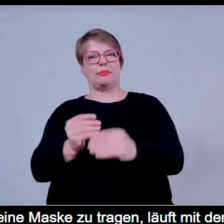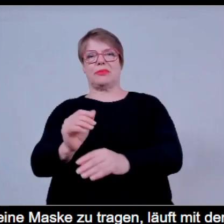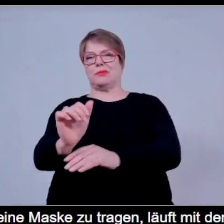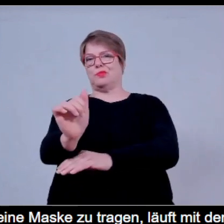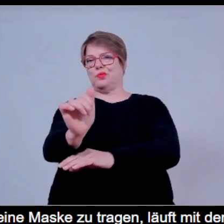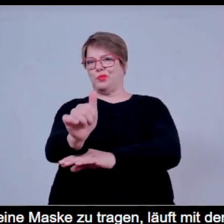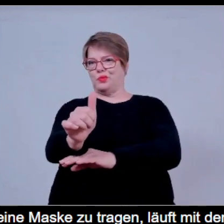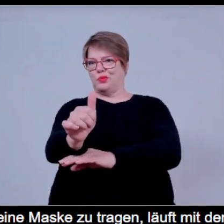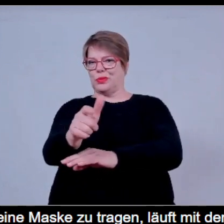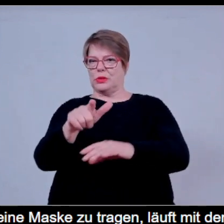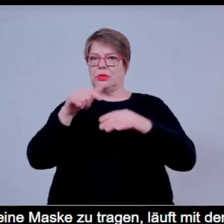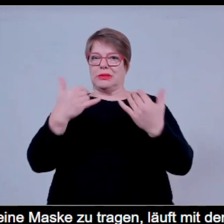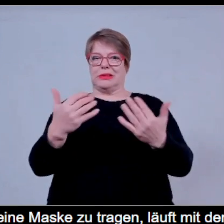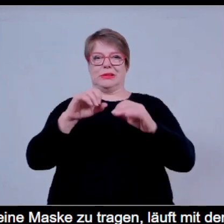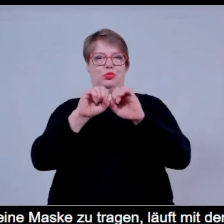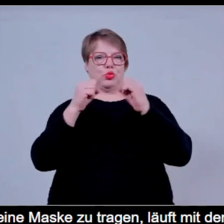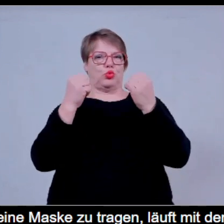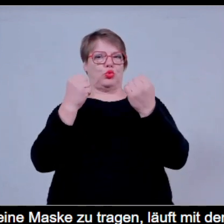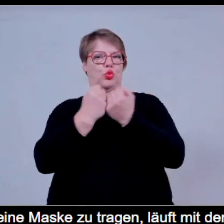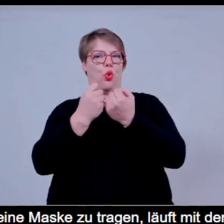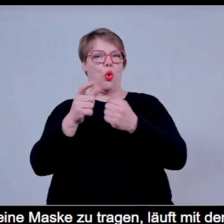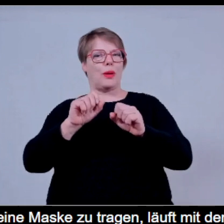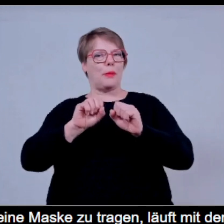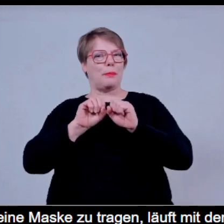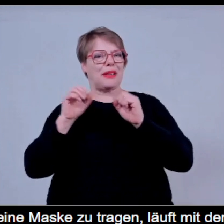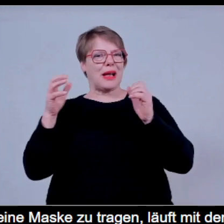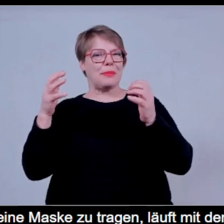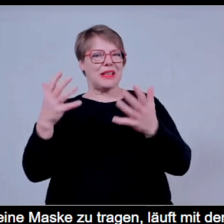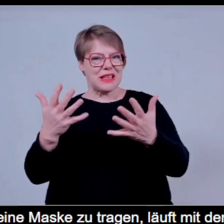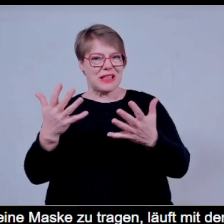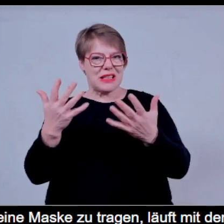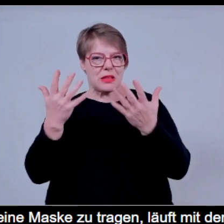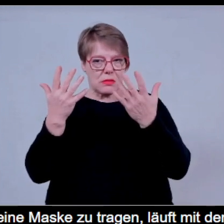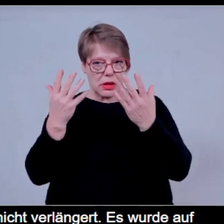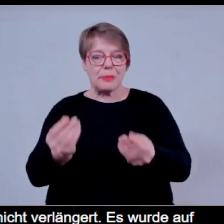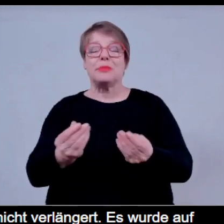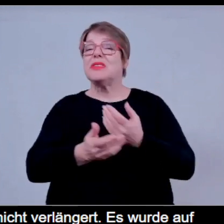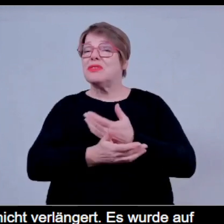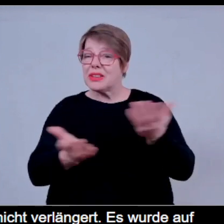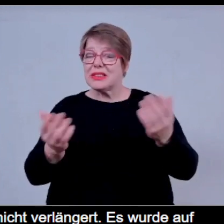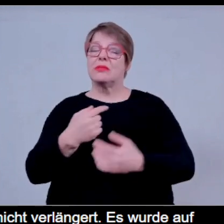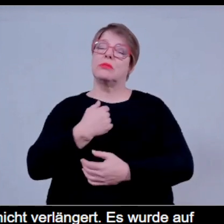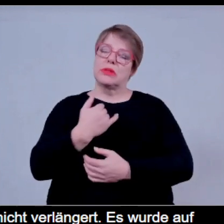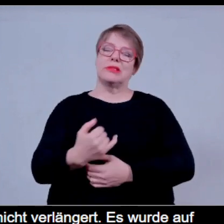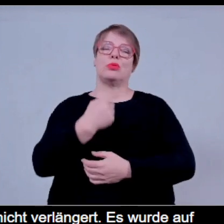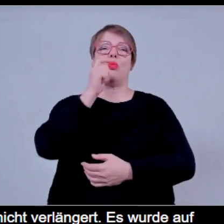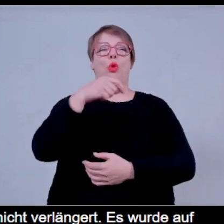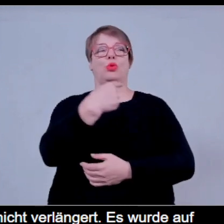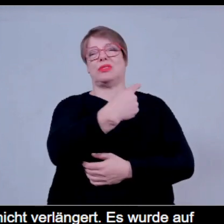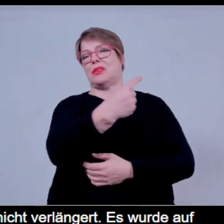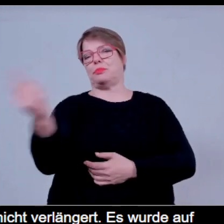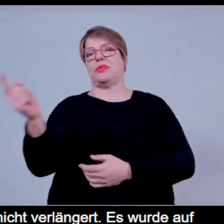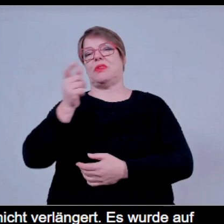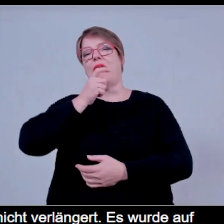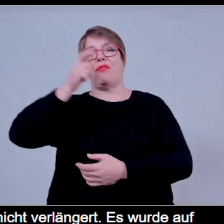wir das auch weiterhin empfehlen. Nur die Pflicht dazu soll ab dem mit Ablauf des 9.12. entfallen.